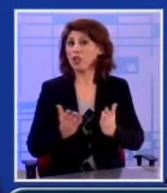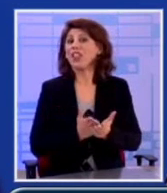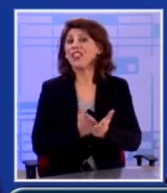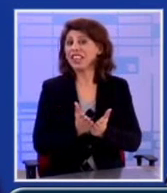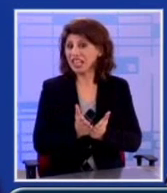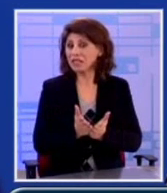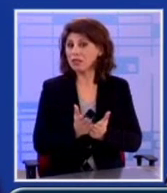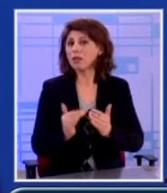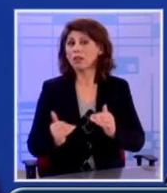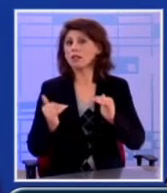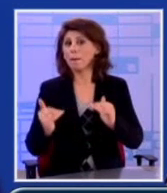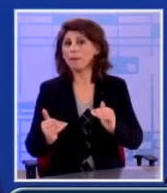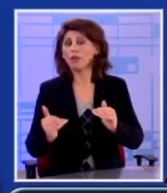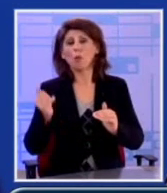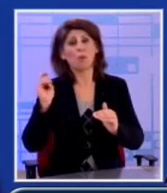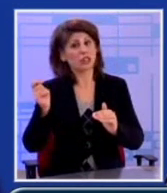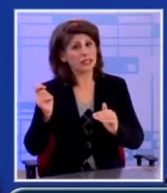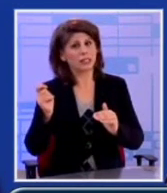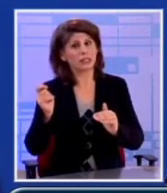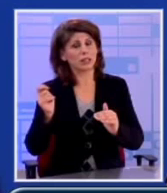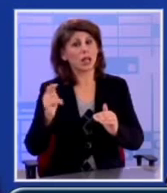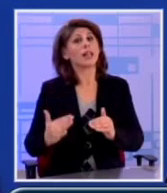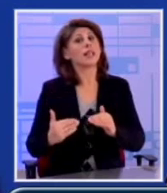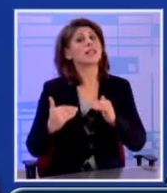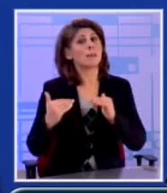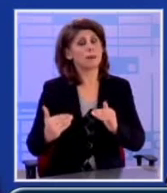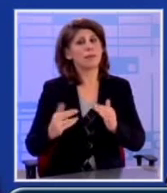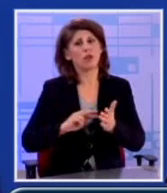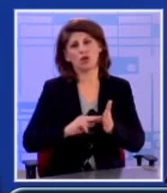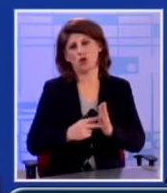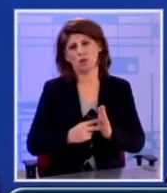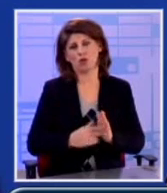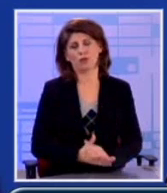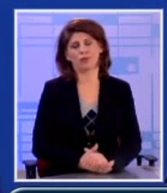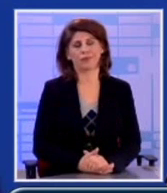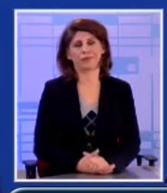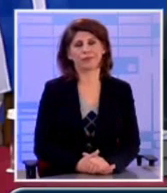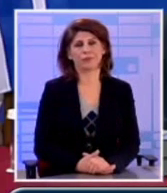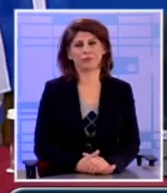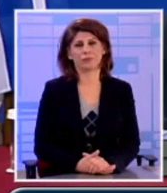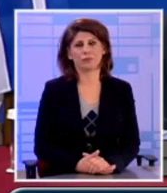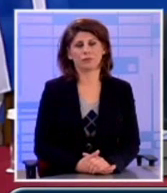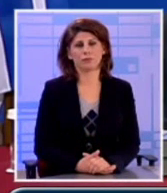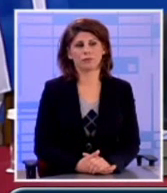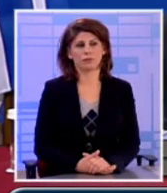ηθικής και σε επίπεδο πολιτικής αλλά και σε επίπεδο οικονομικών.